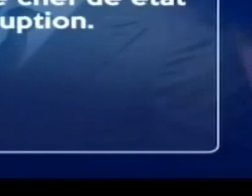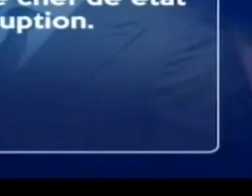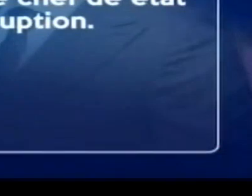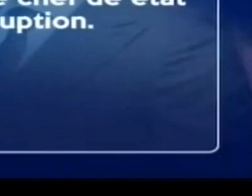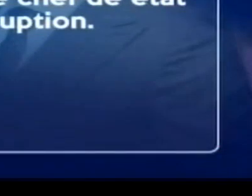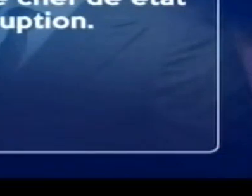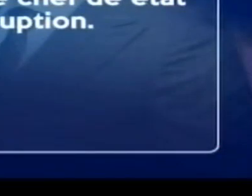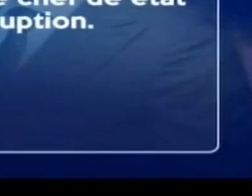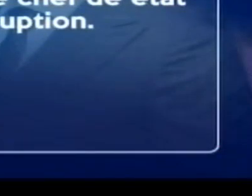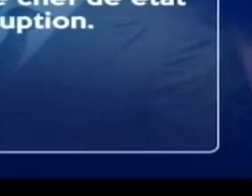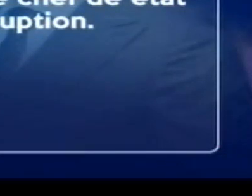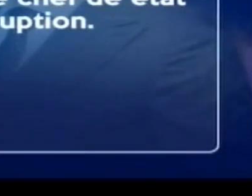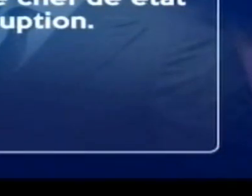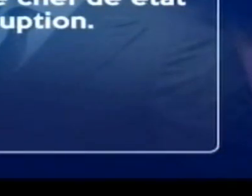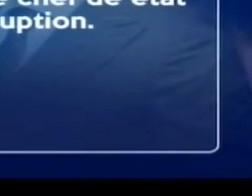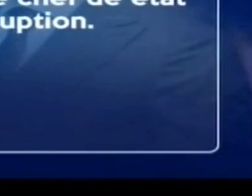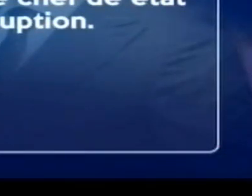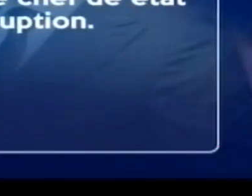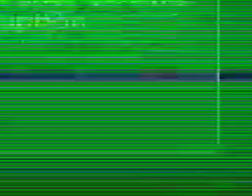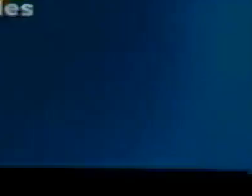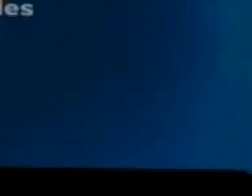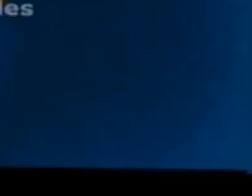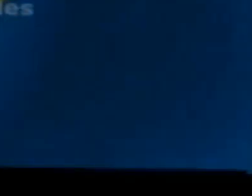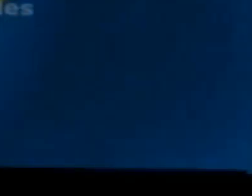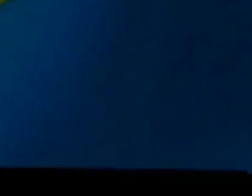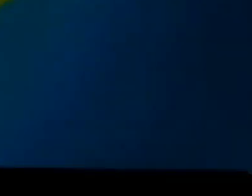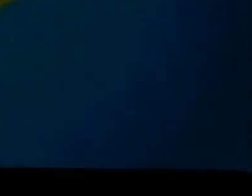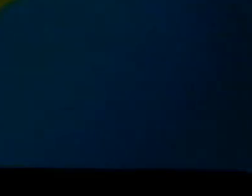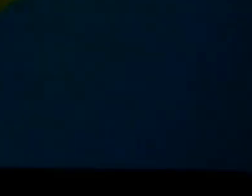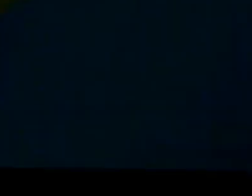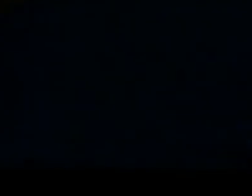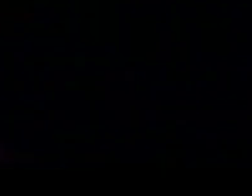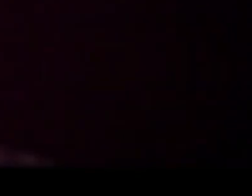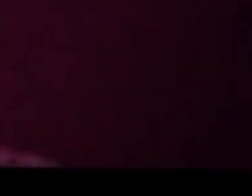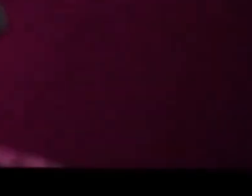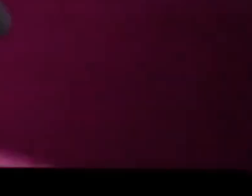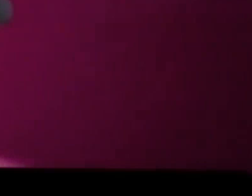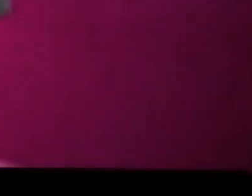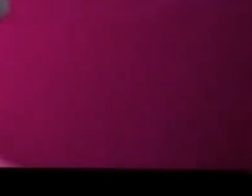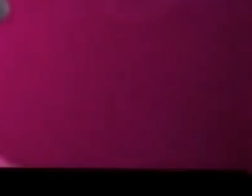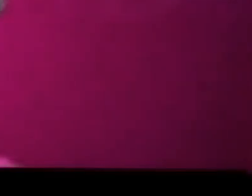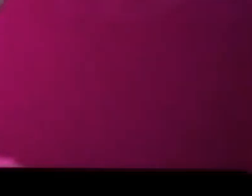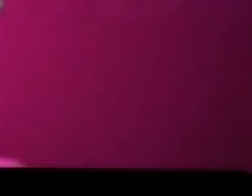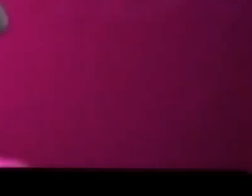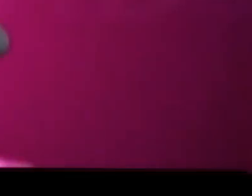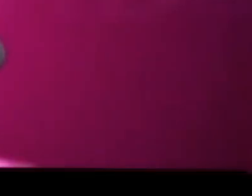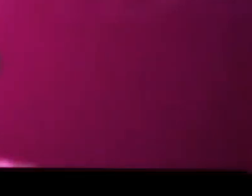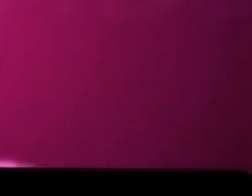Et maintenant, le tour de l'eau, ceci.